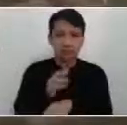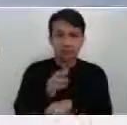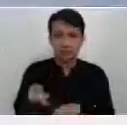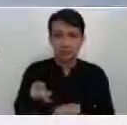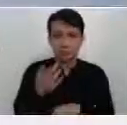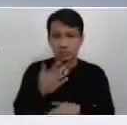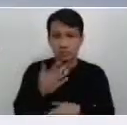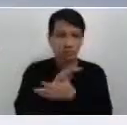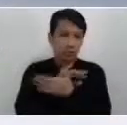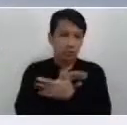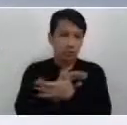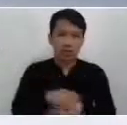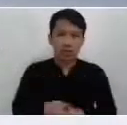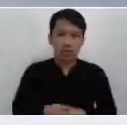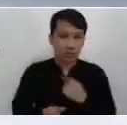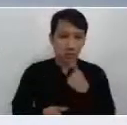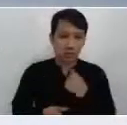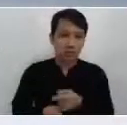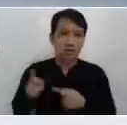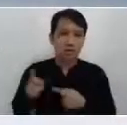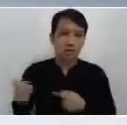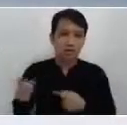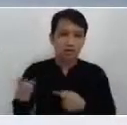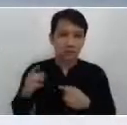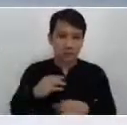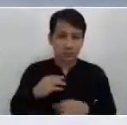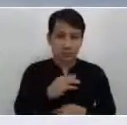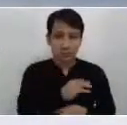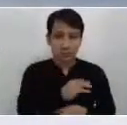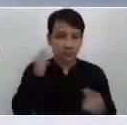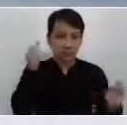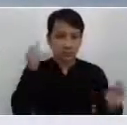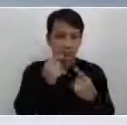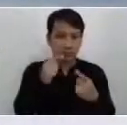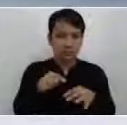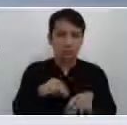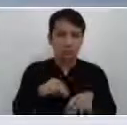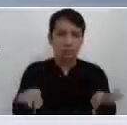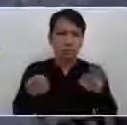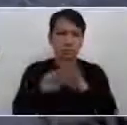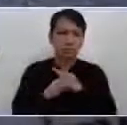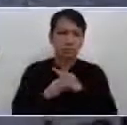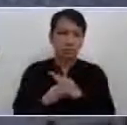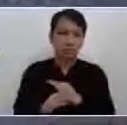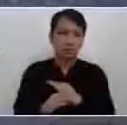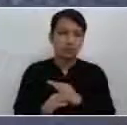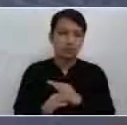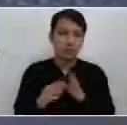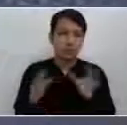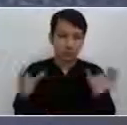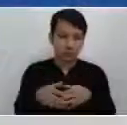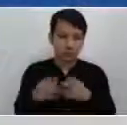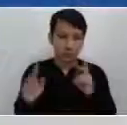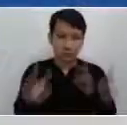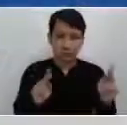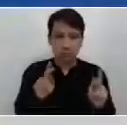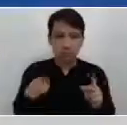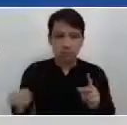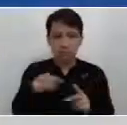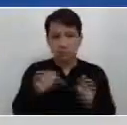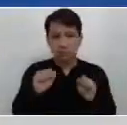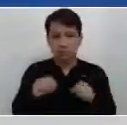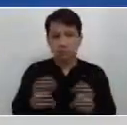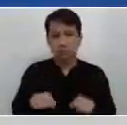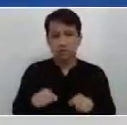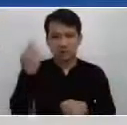sa anti-parasitic, may antiviral effect at anti-inflammatory component ang naturang gamot na naging basehan para magsagawa